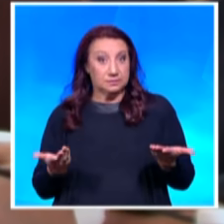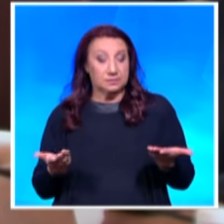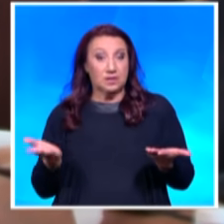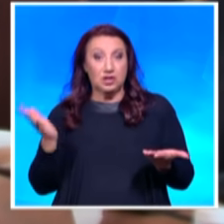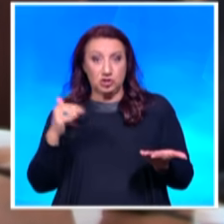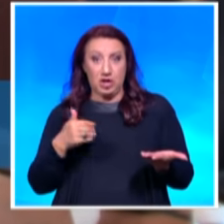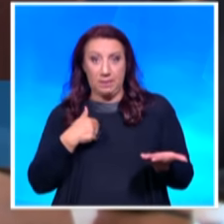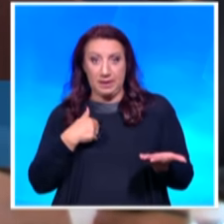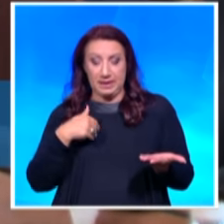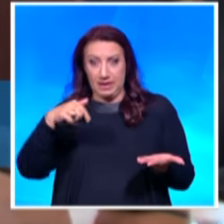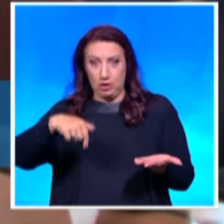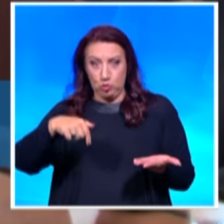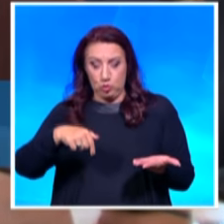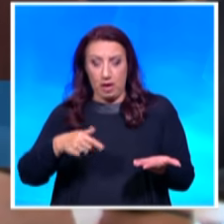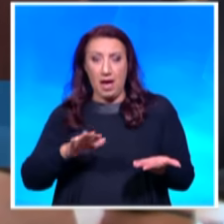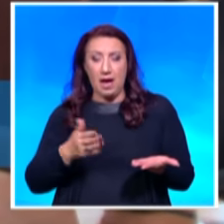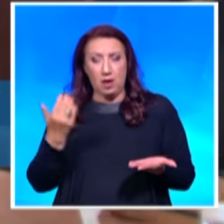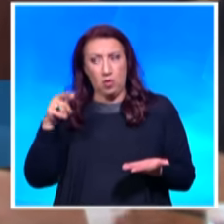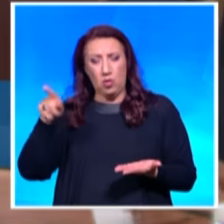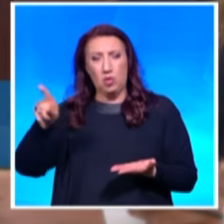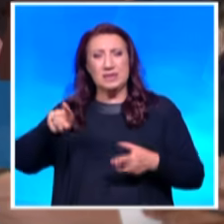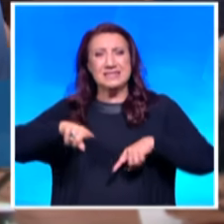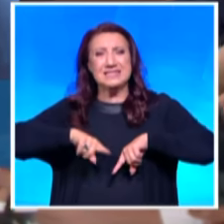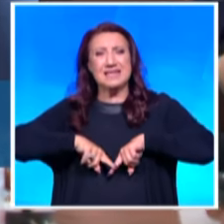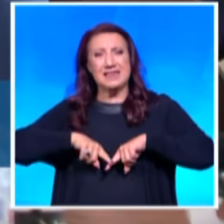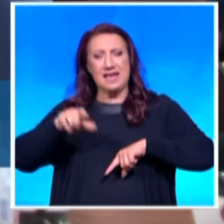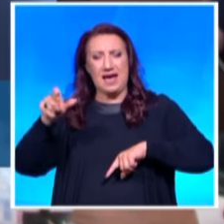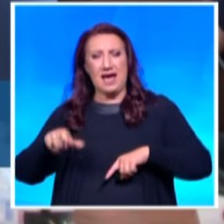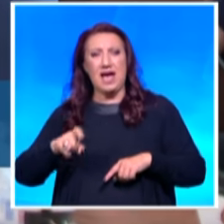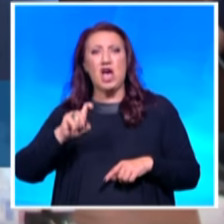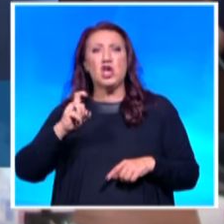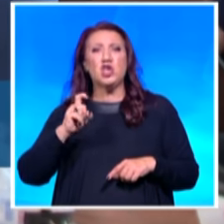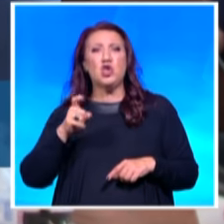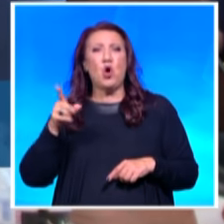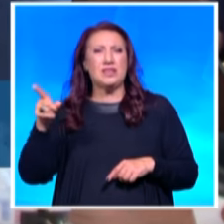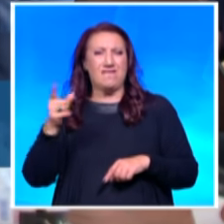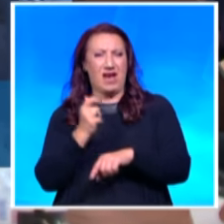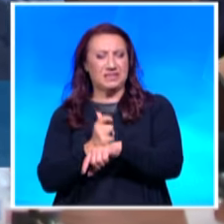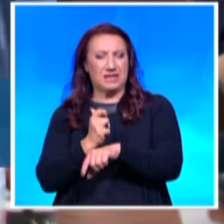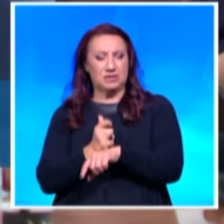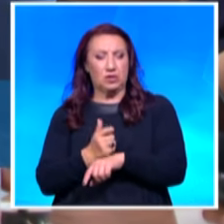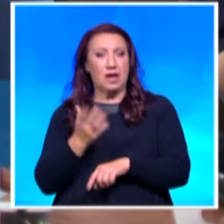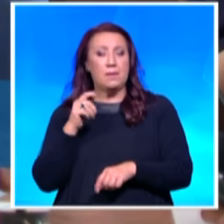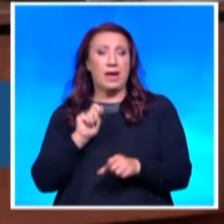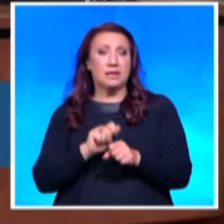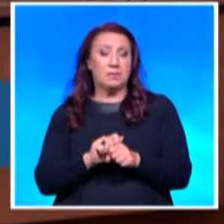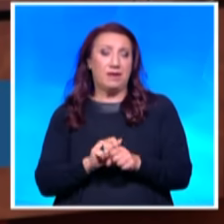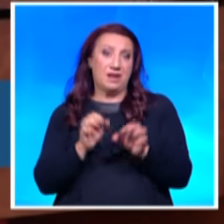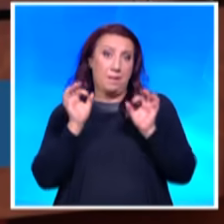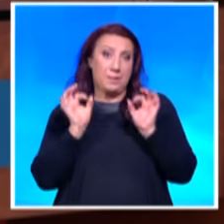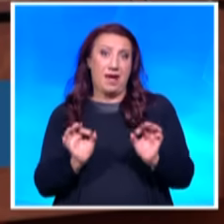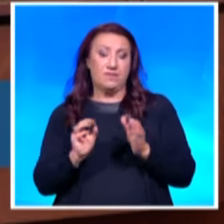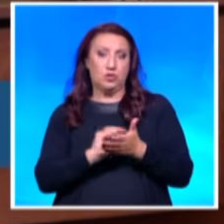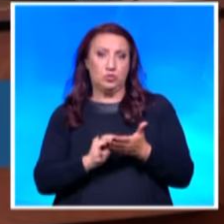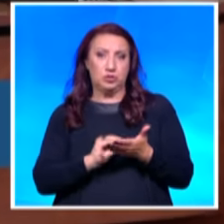съдии като Гьонева бяха направили правилната квалификация, защото всеки юрист, като